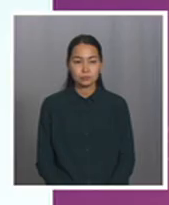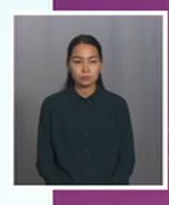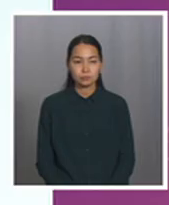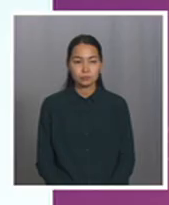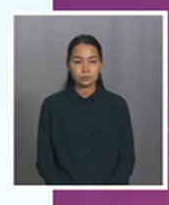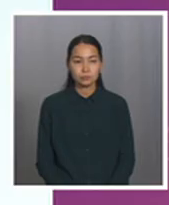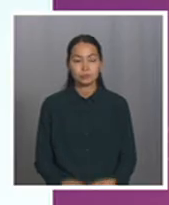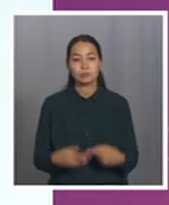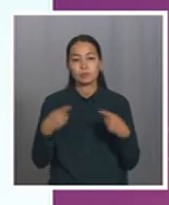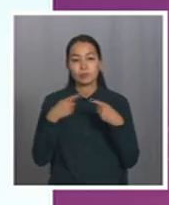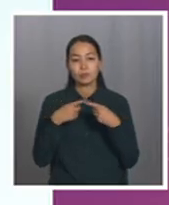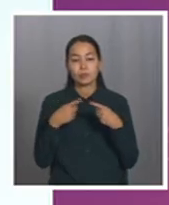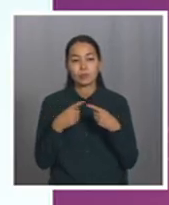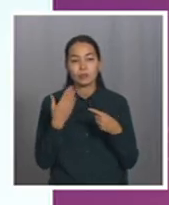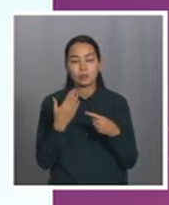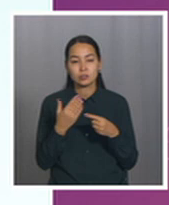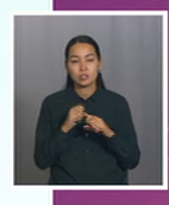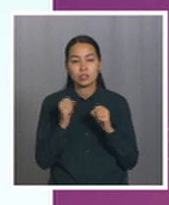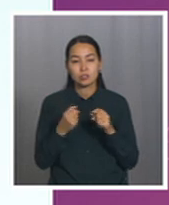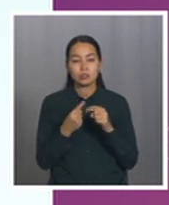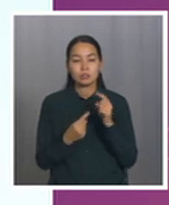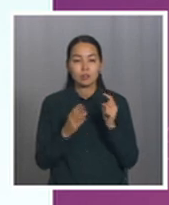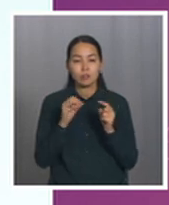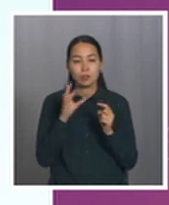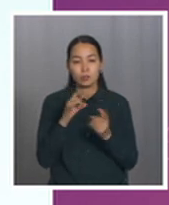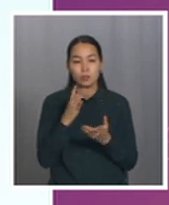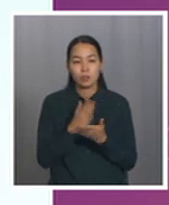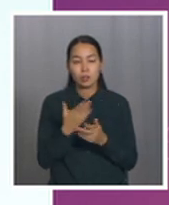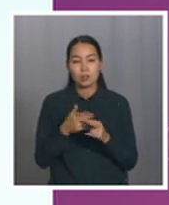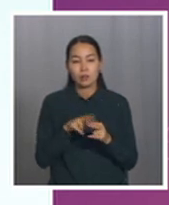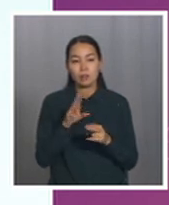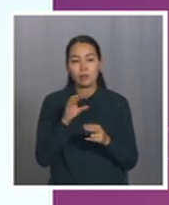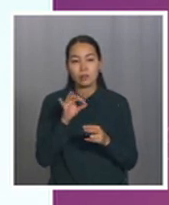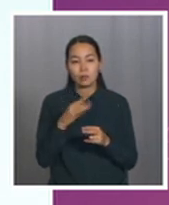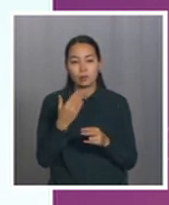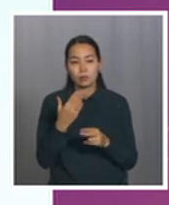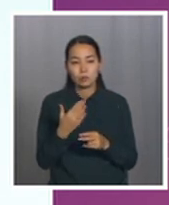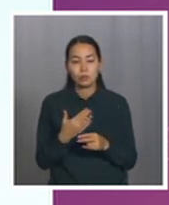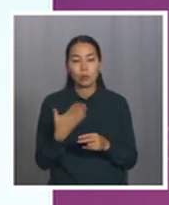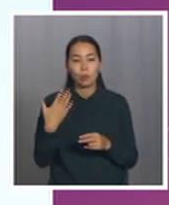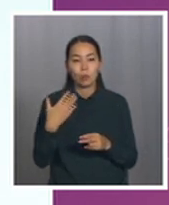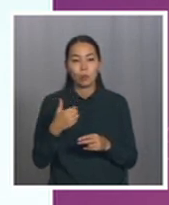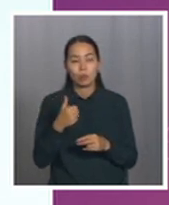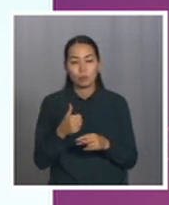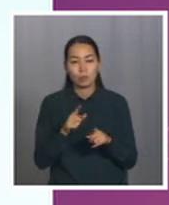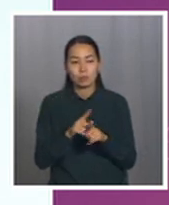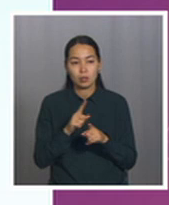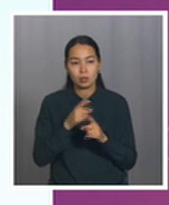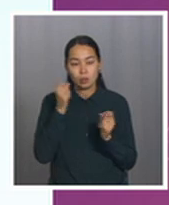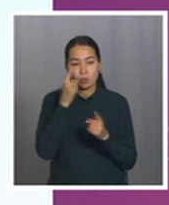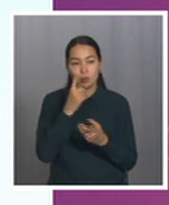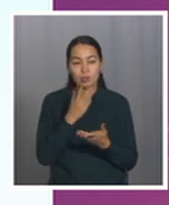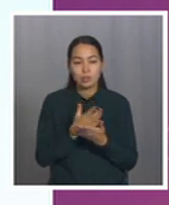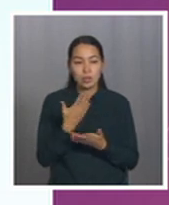Бұрыштық жылдамдық векторлық шама болып табылады, және оның векторының бағыты оң қол ережесі бойынша анықталады. Импульс